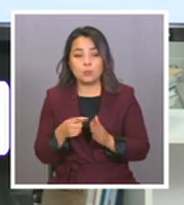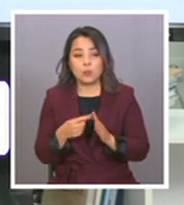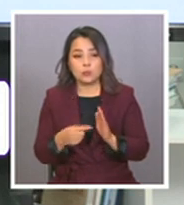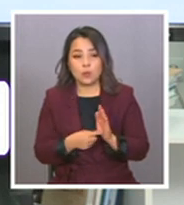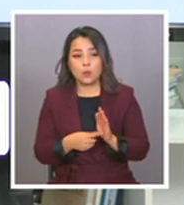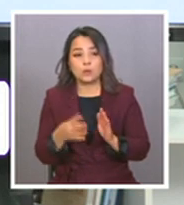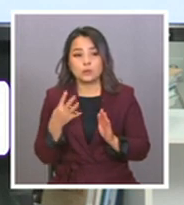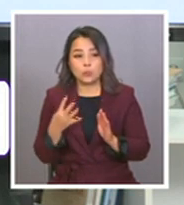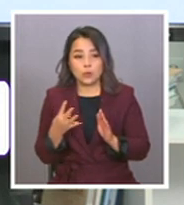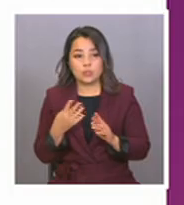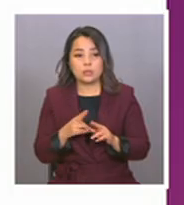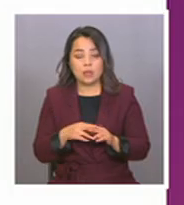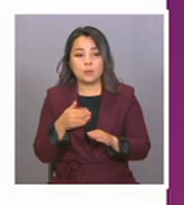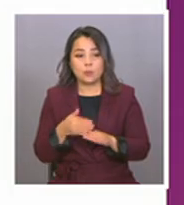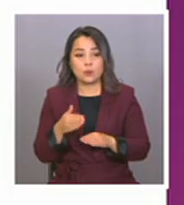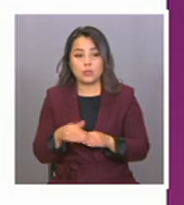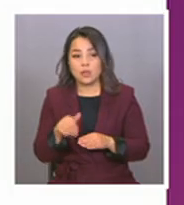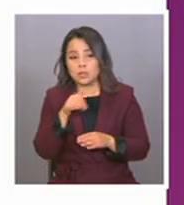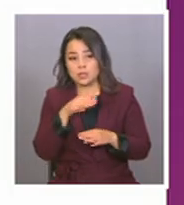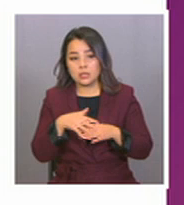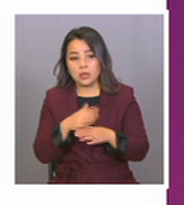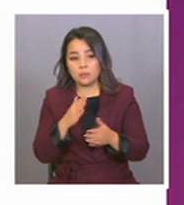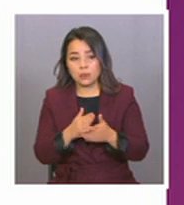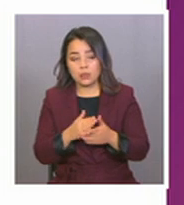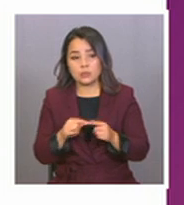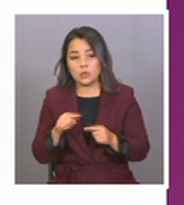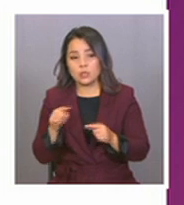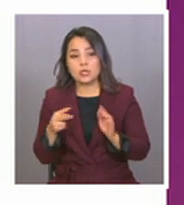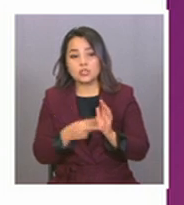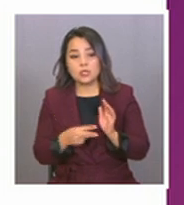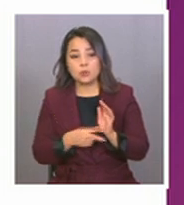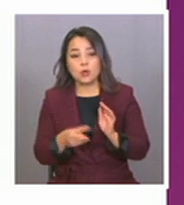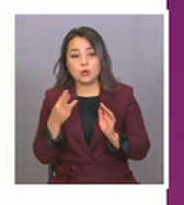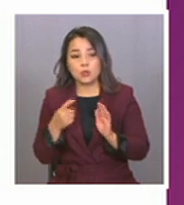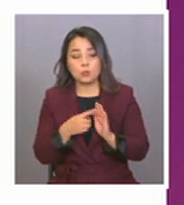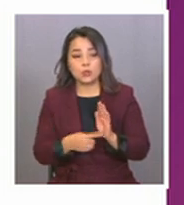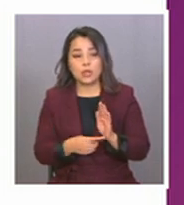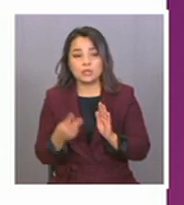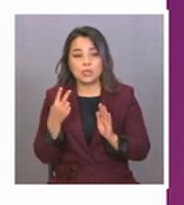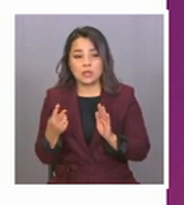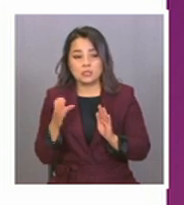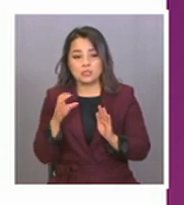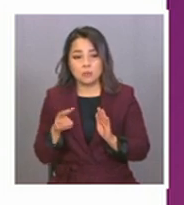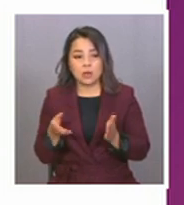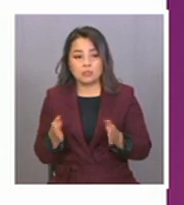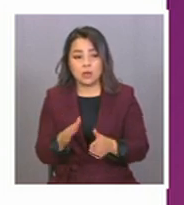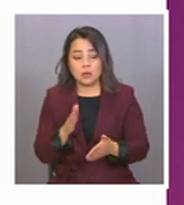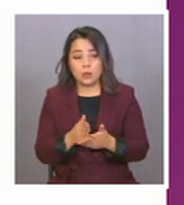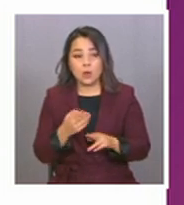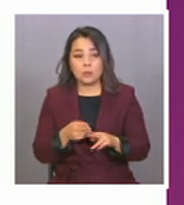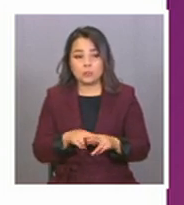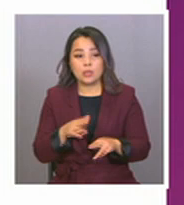бойынша әрғайсын бөлек-бөлек аламыз. Сонда алымында түбір асты 73, бөлімінде 2 сантиметр болды, я? Бұл бізде,